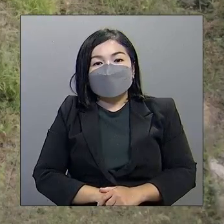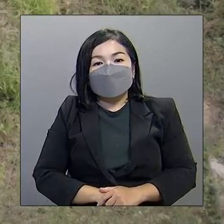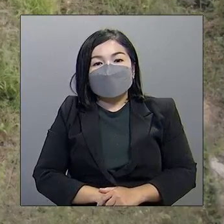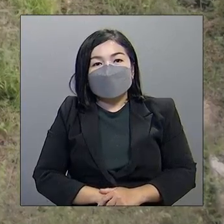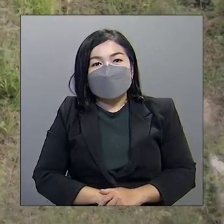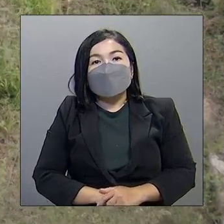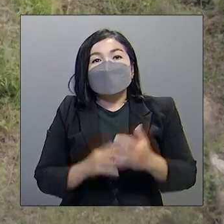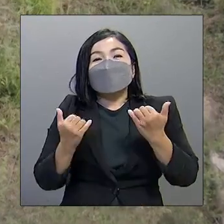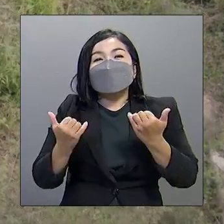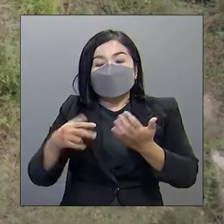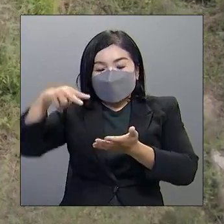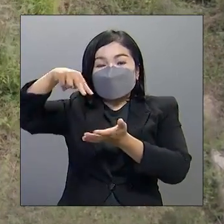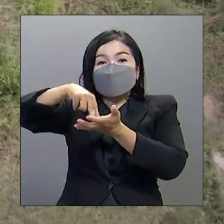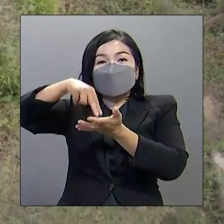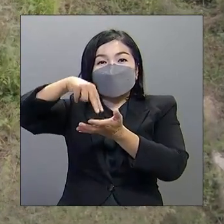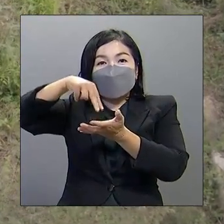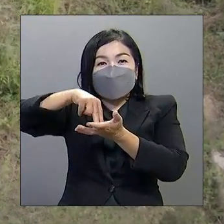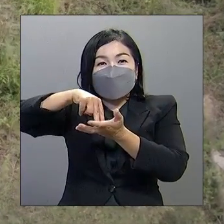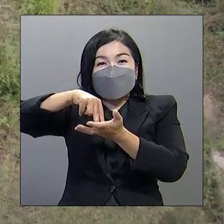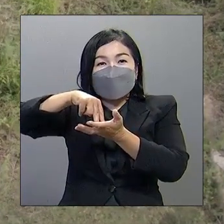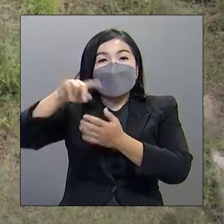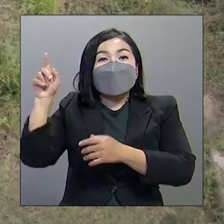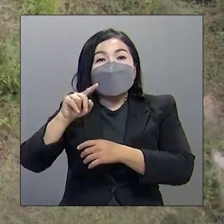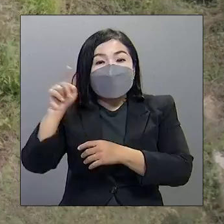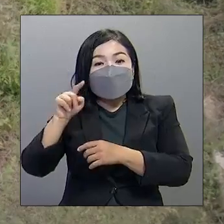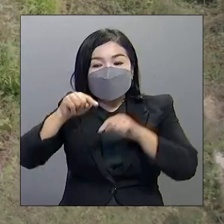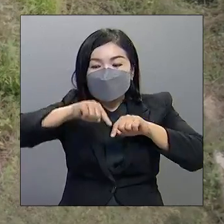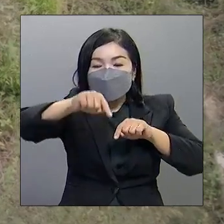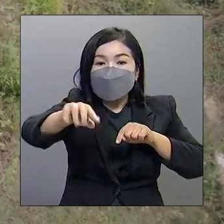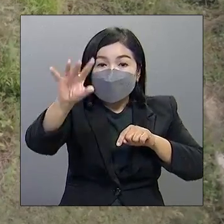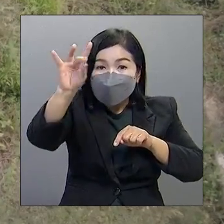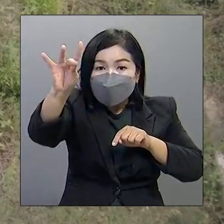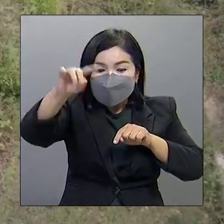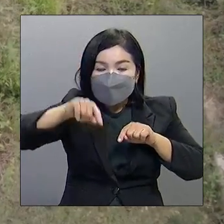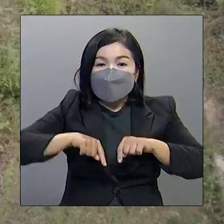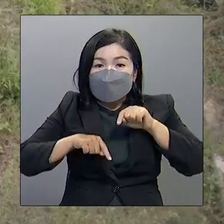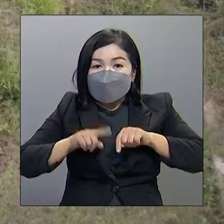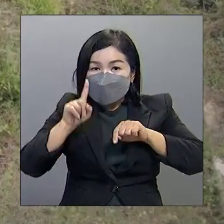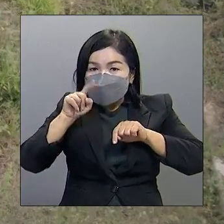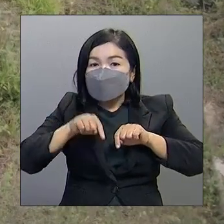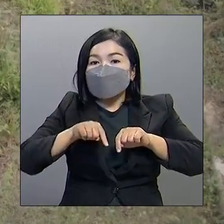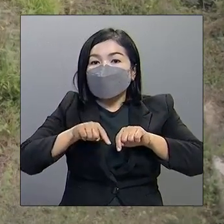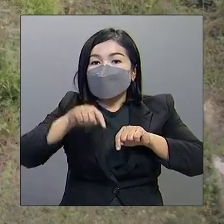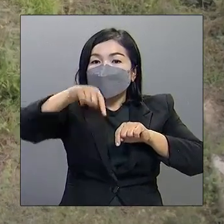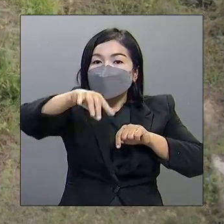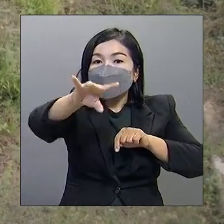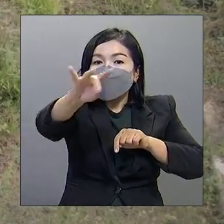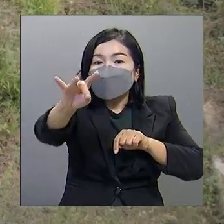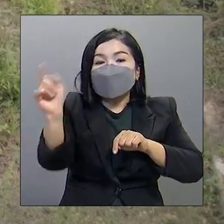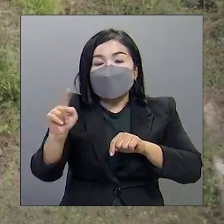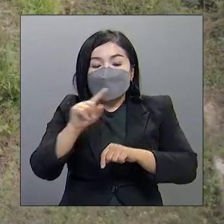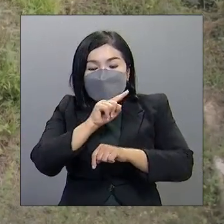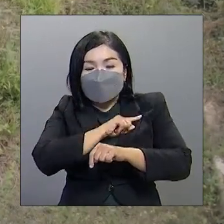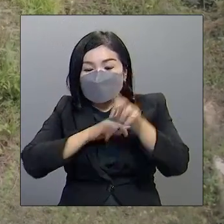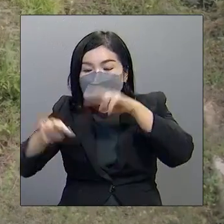คุณผู้ชมครับจุดที่เรายืนอยู่ตรงนี้ฮะคือ1ใน8จุดนะครับที่ทางทีมงานทั้งสสน.และก็ส